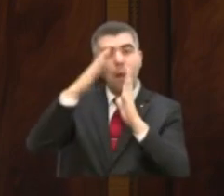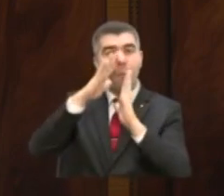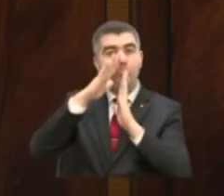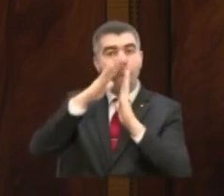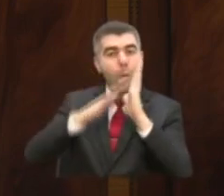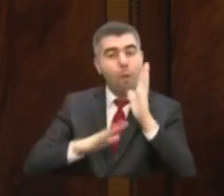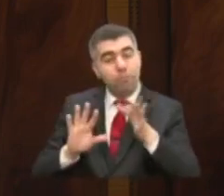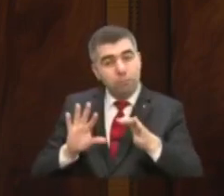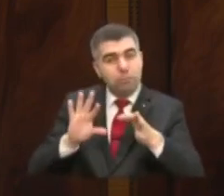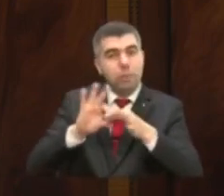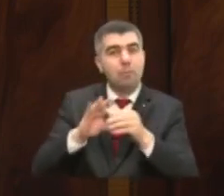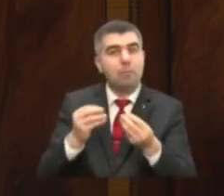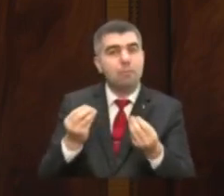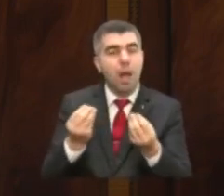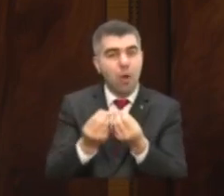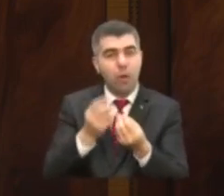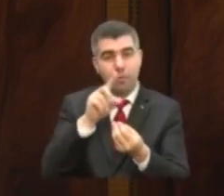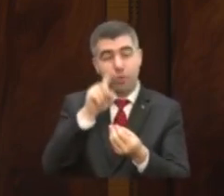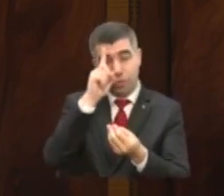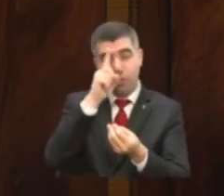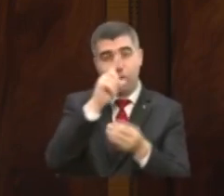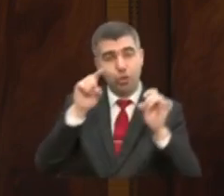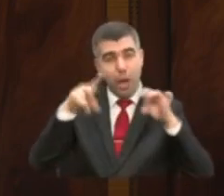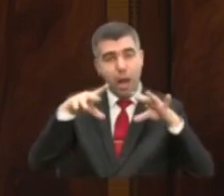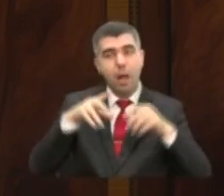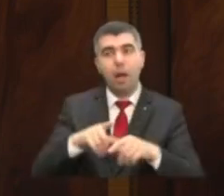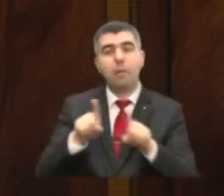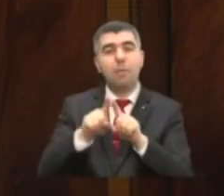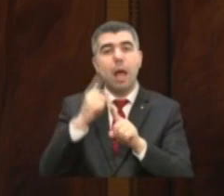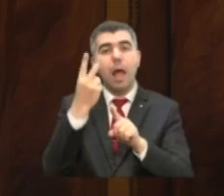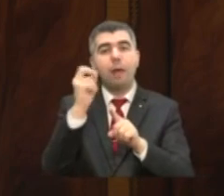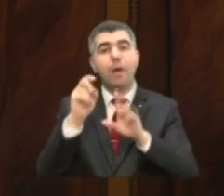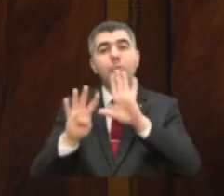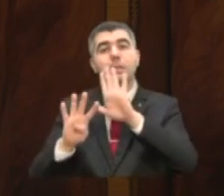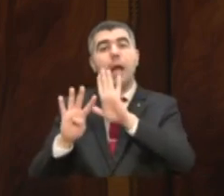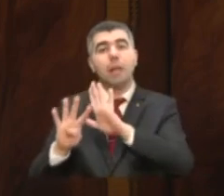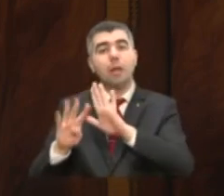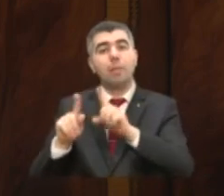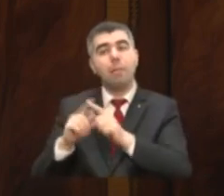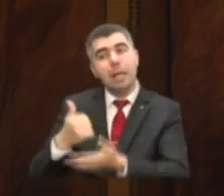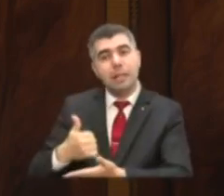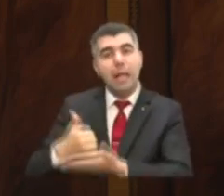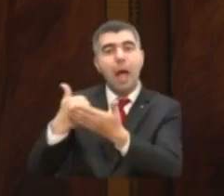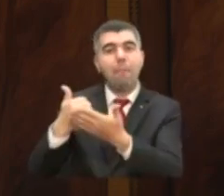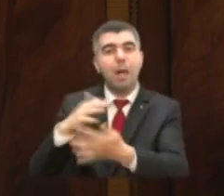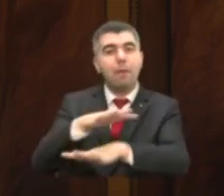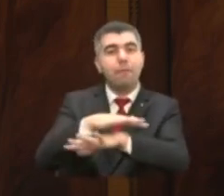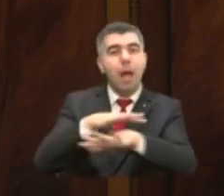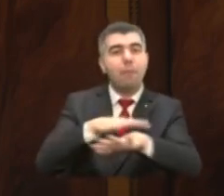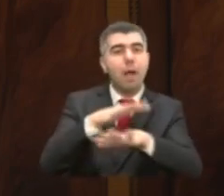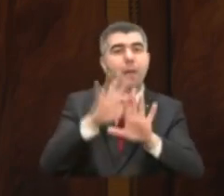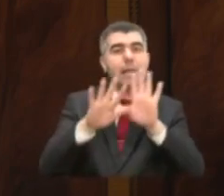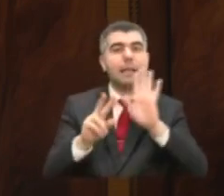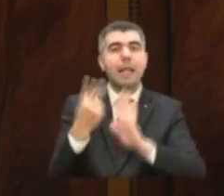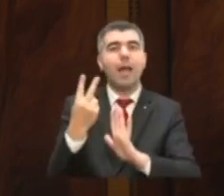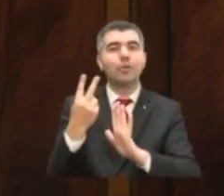وبالتالي ستعرف 2019 بالخصوص دعم البعد الجهوي للتشغيل وفقا للاختصاصات الجديدة